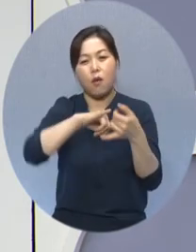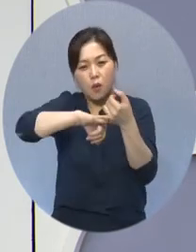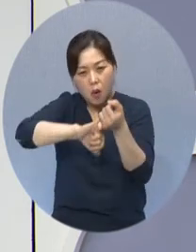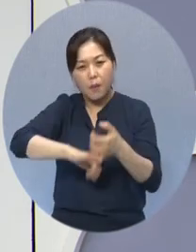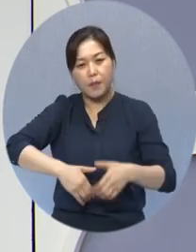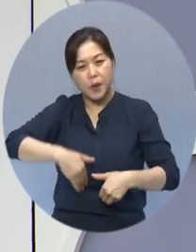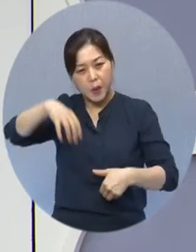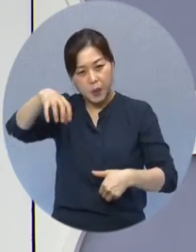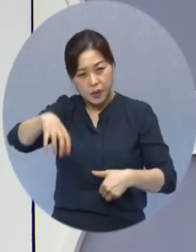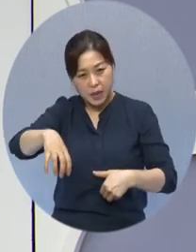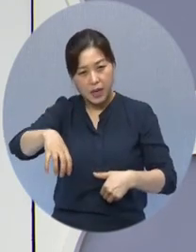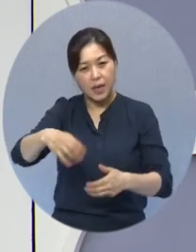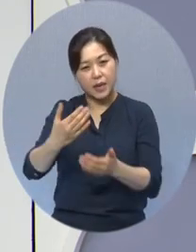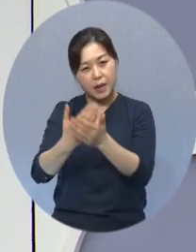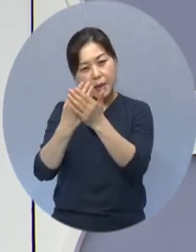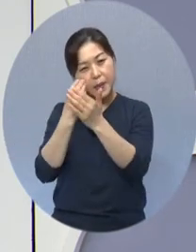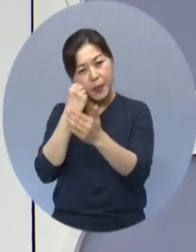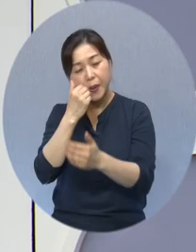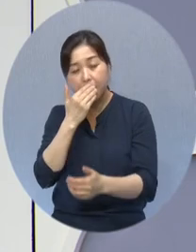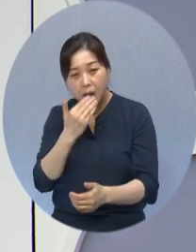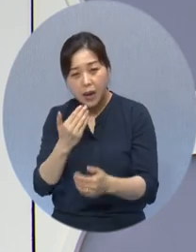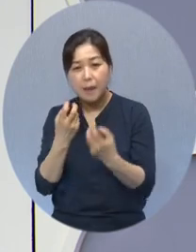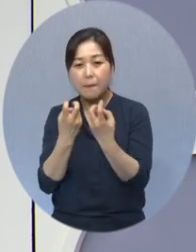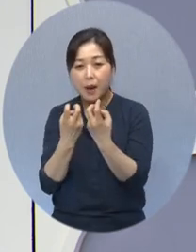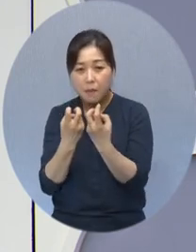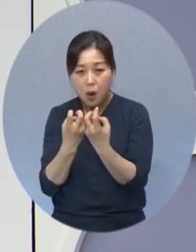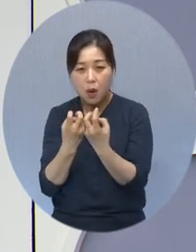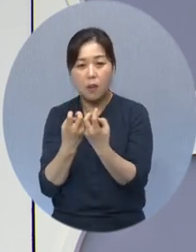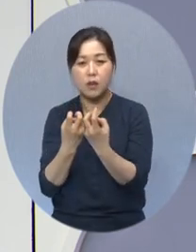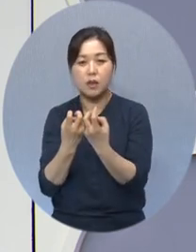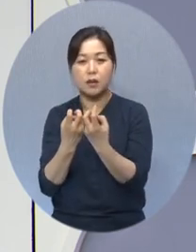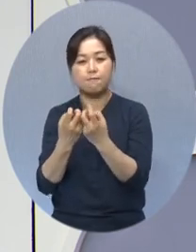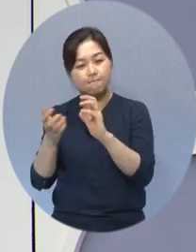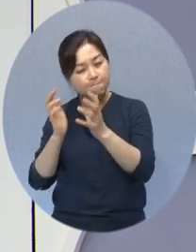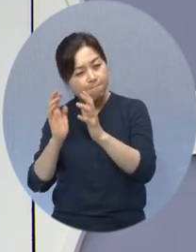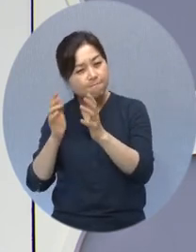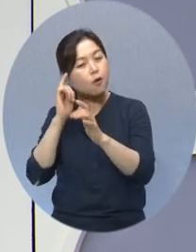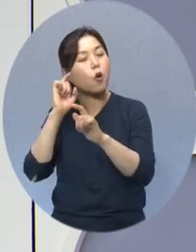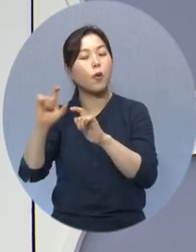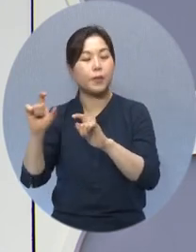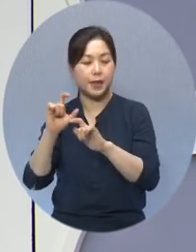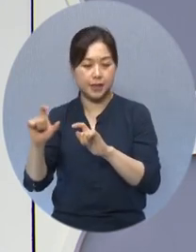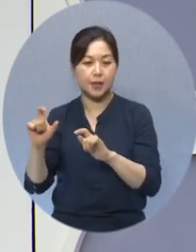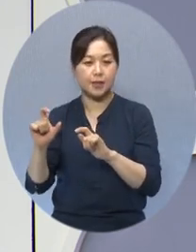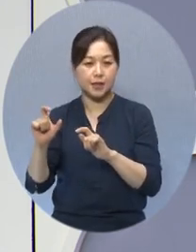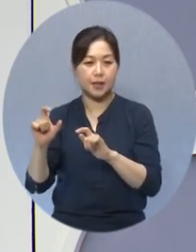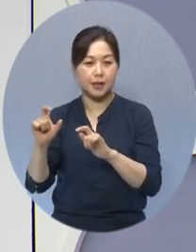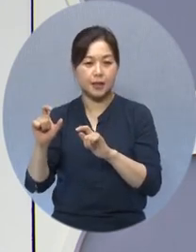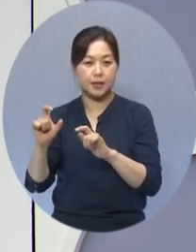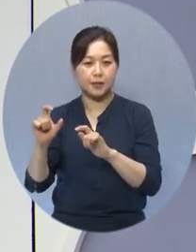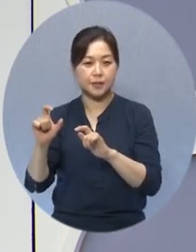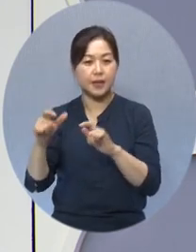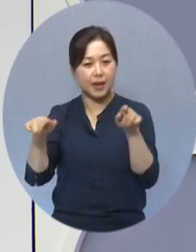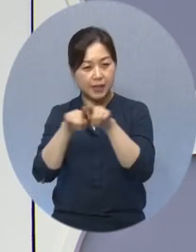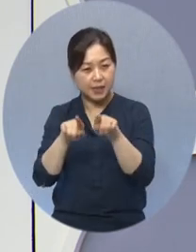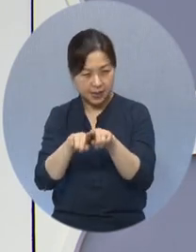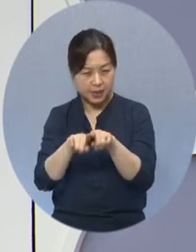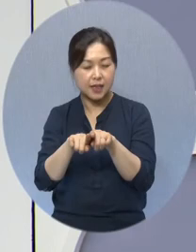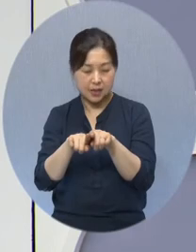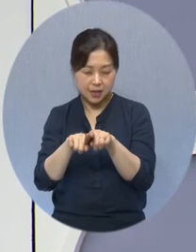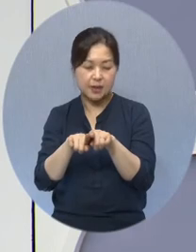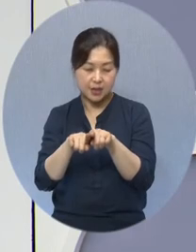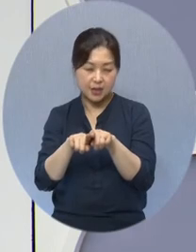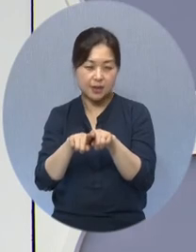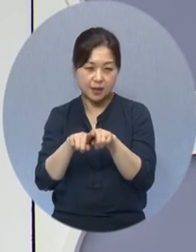필요한 곳에는 개발이 좀 잘 이루어질 수 있는 방안을 우리가 같이 고민해서 정리를 해드려야 되겠다